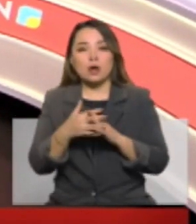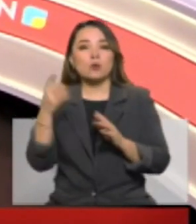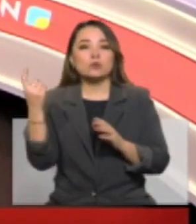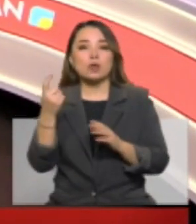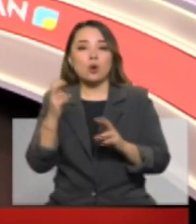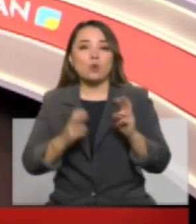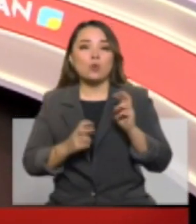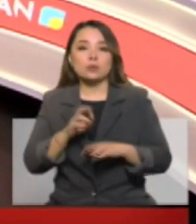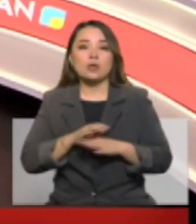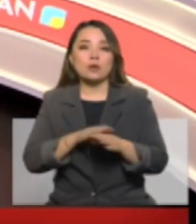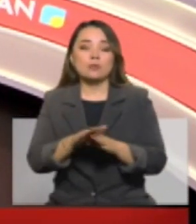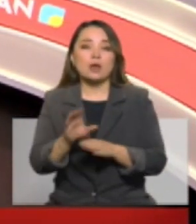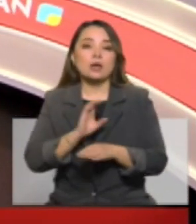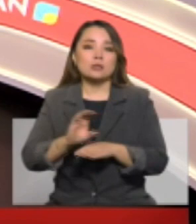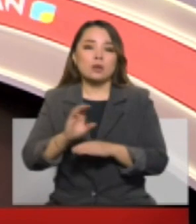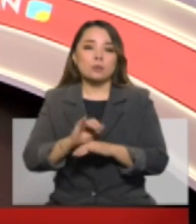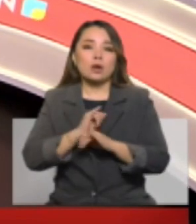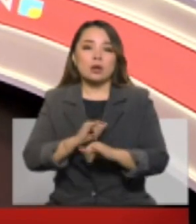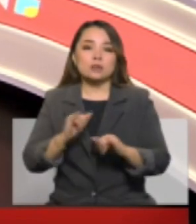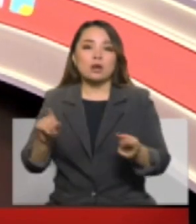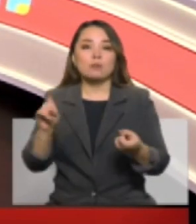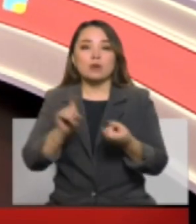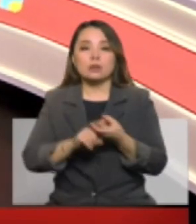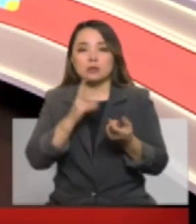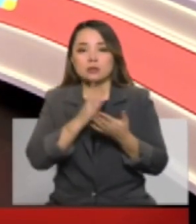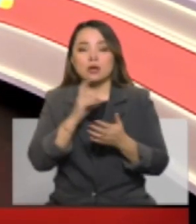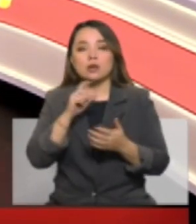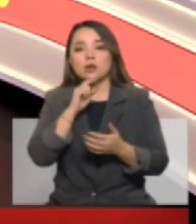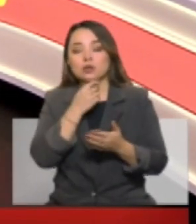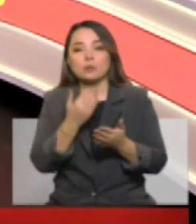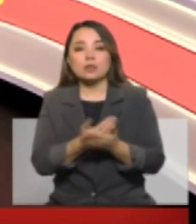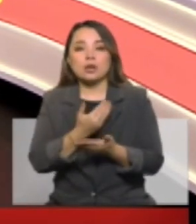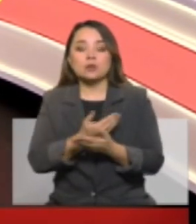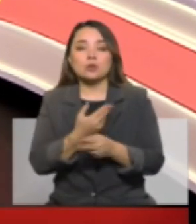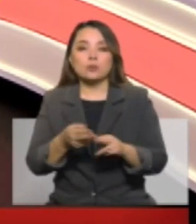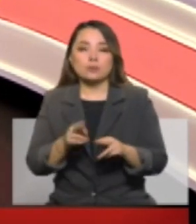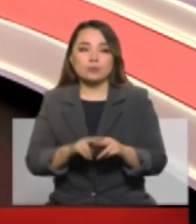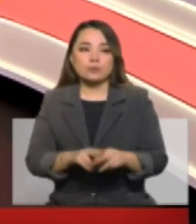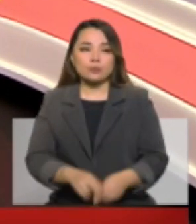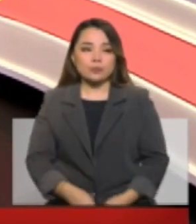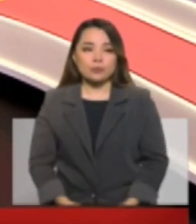шаруашылығы өнімдерінің экспортының артуымен байланысты. Экономика айдарында толығырақ айтамын.